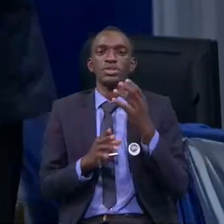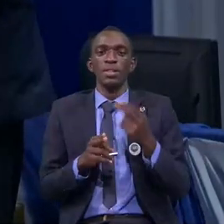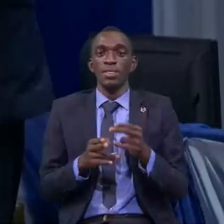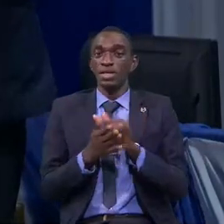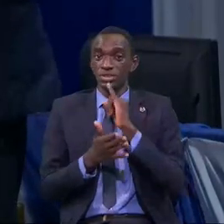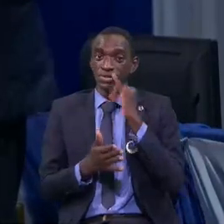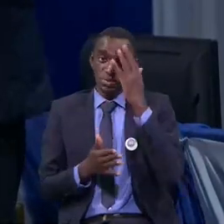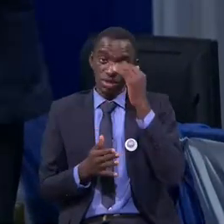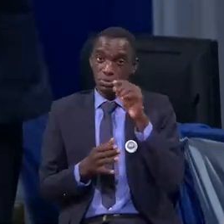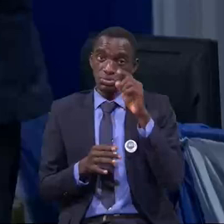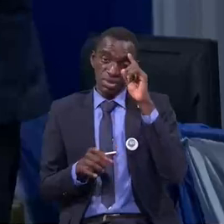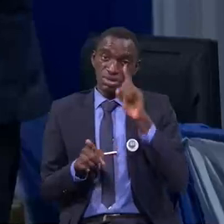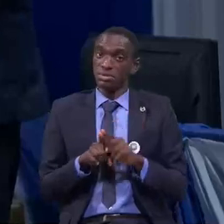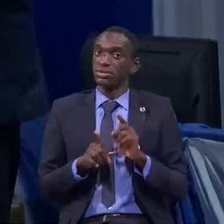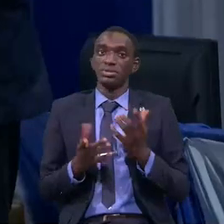C'est pourquoi vous devez coopérer.